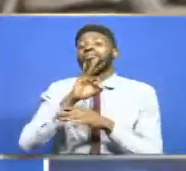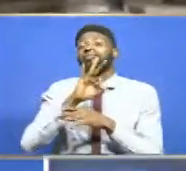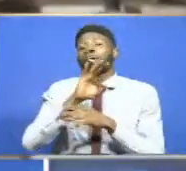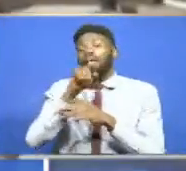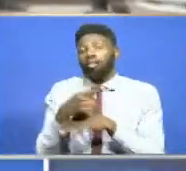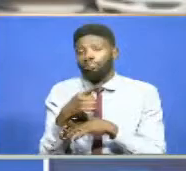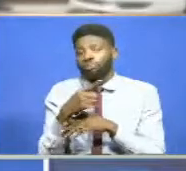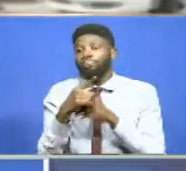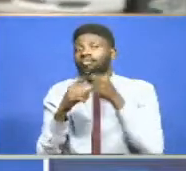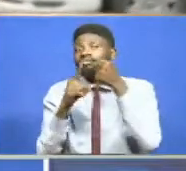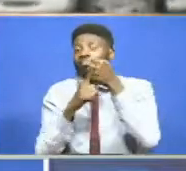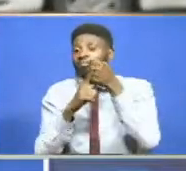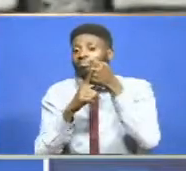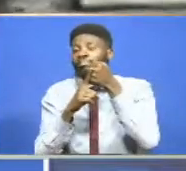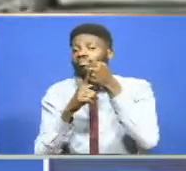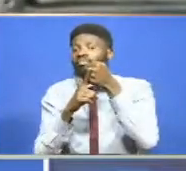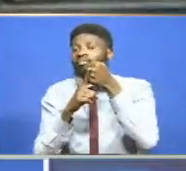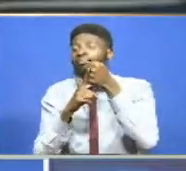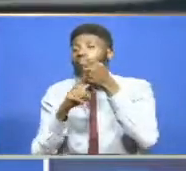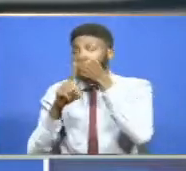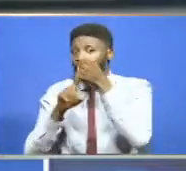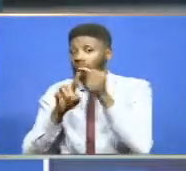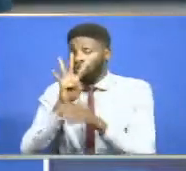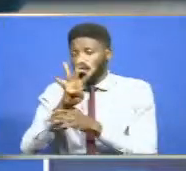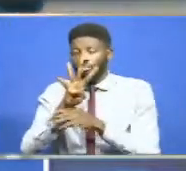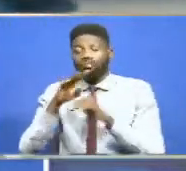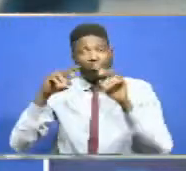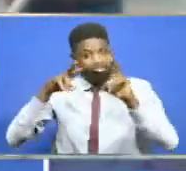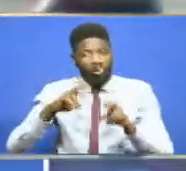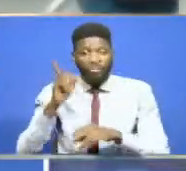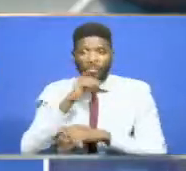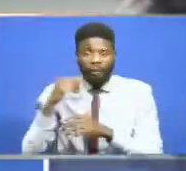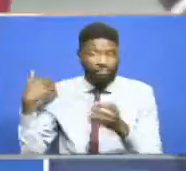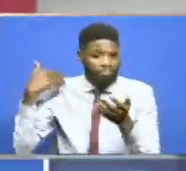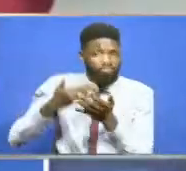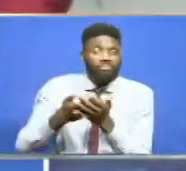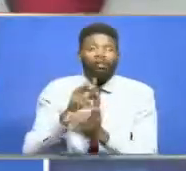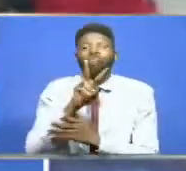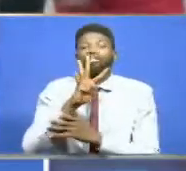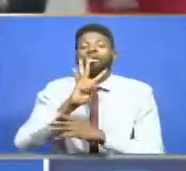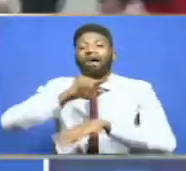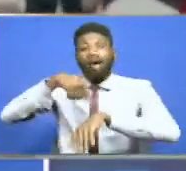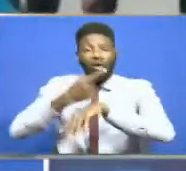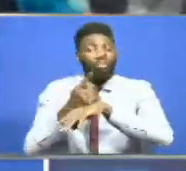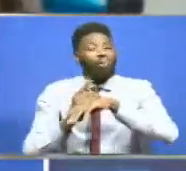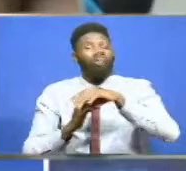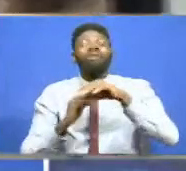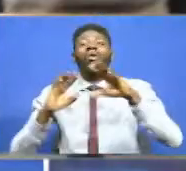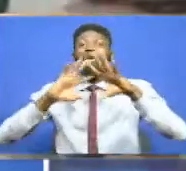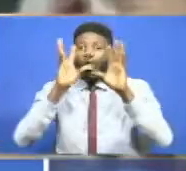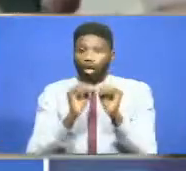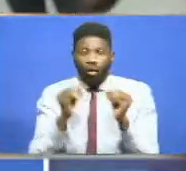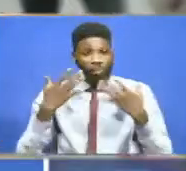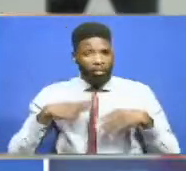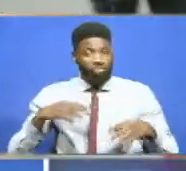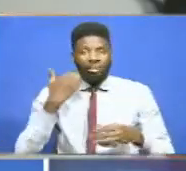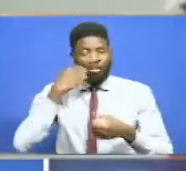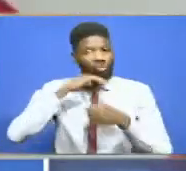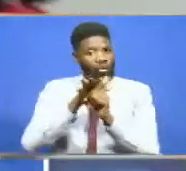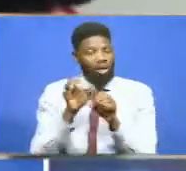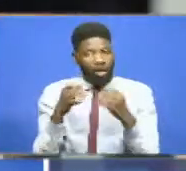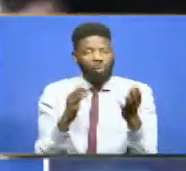3,664 kufanyiwa uchunguzi huo katika muda wa saa 24 iliyopita. Idadi ya jumla ya visa vya maambukizi sasa